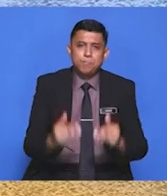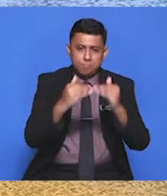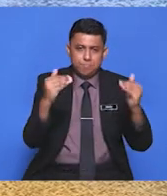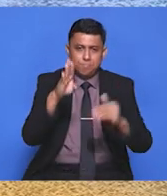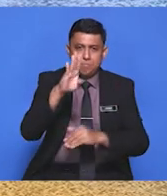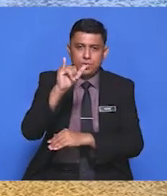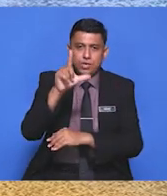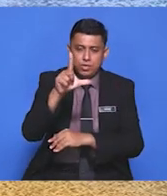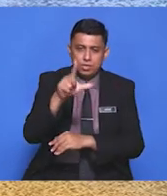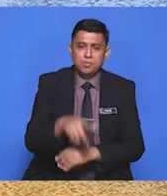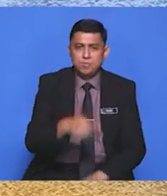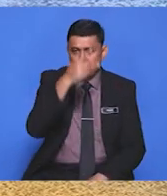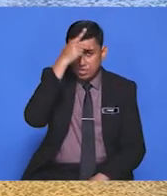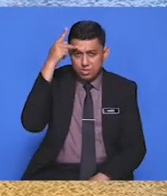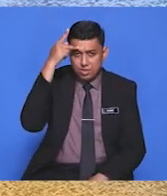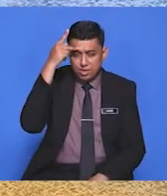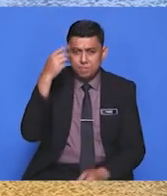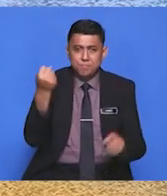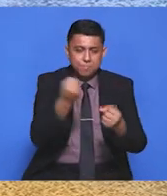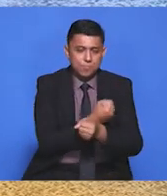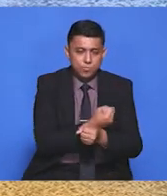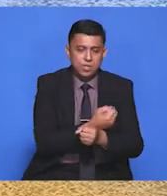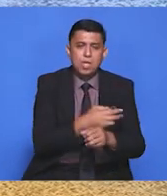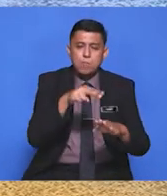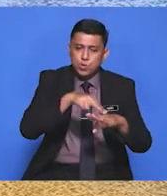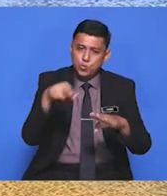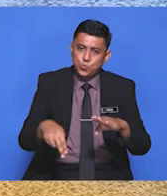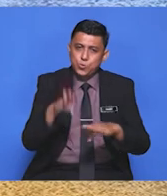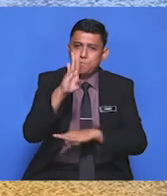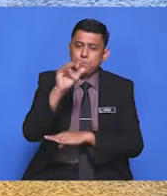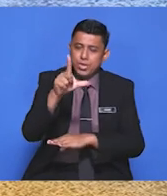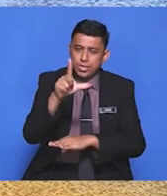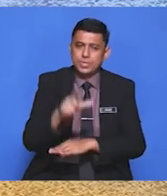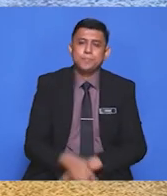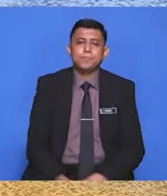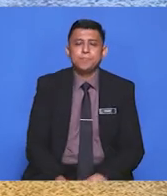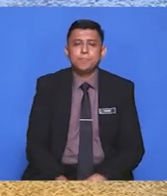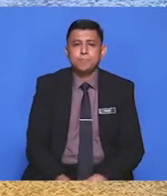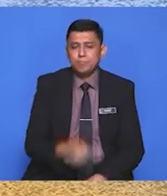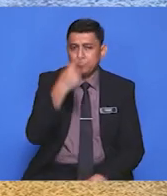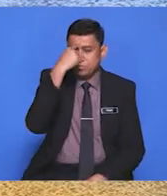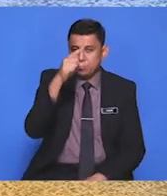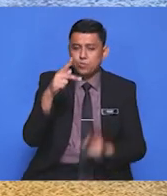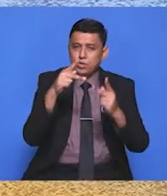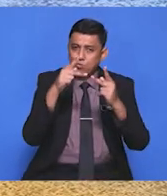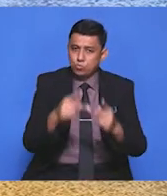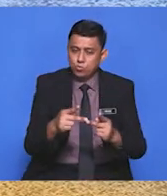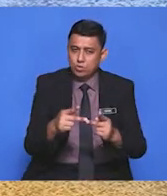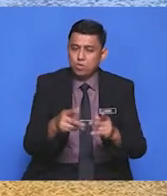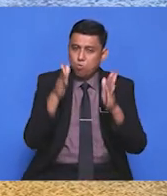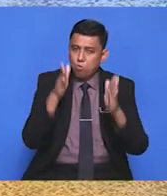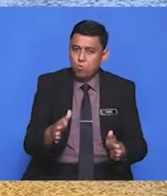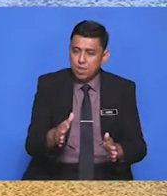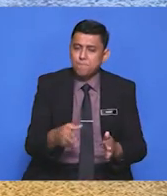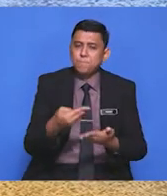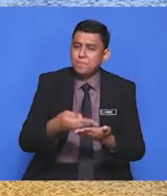bil kerana pesaingnya telah pun menurunkan kadar bil mereka. Untuk mengekalkan pelanggan, mereka